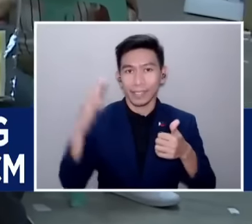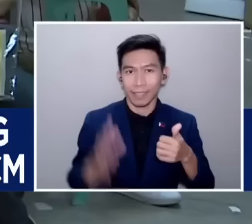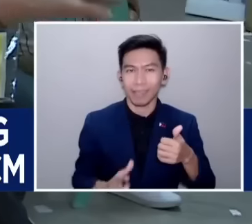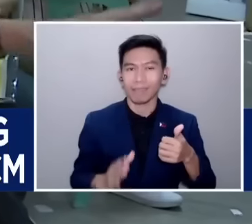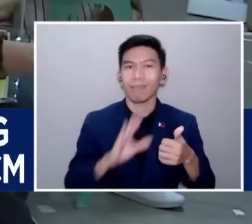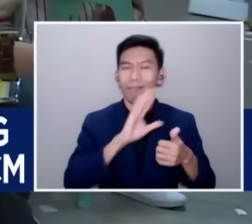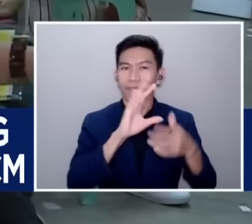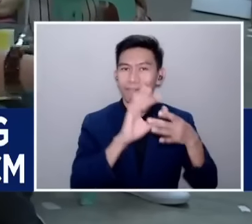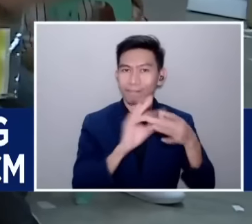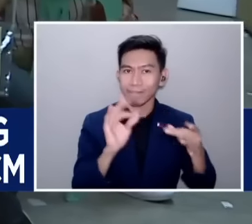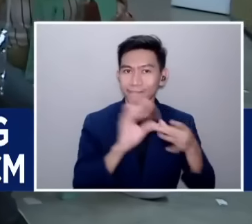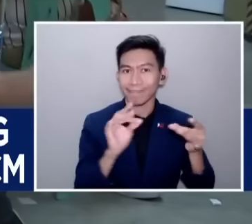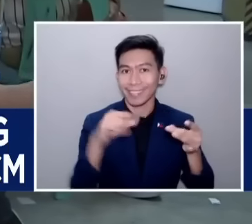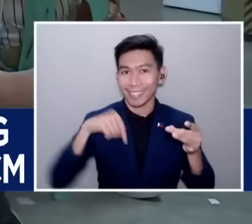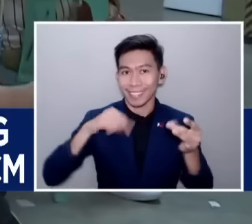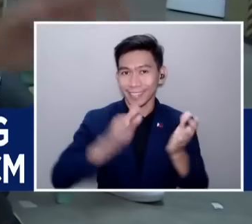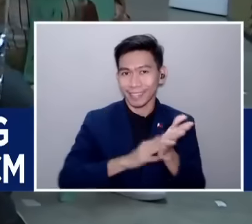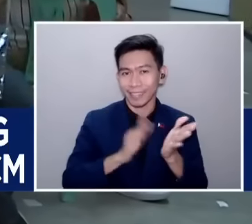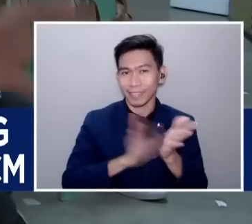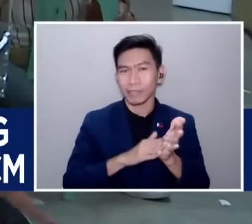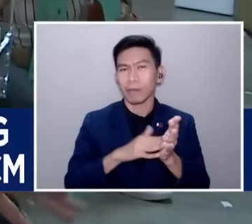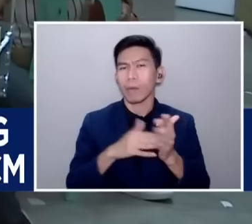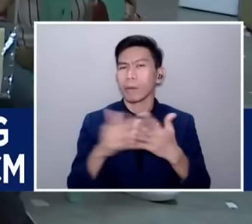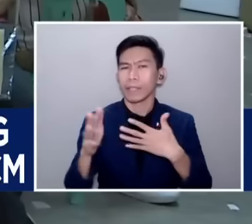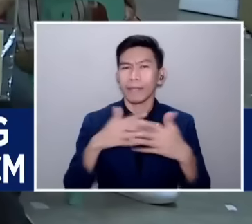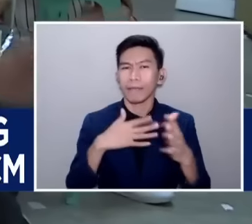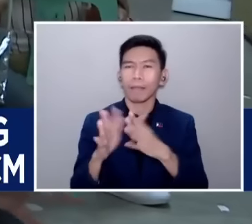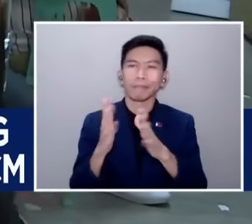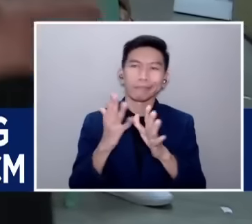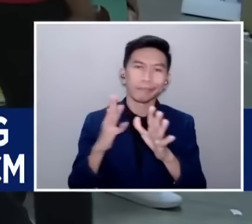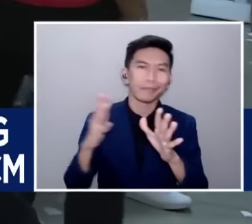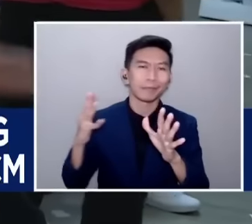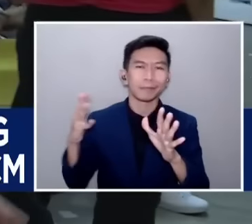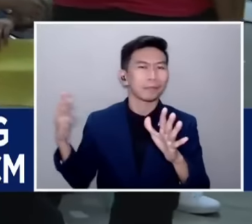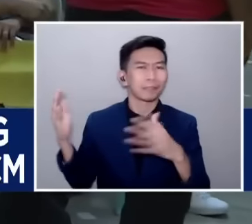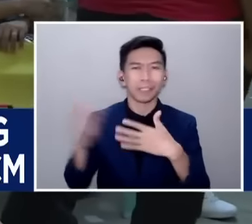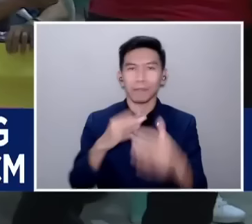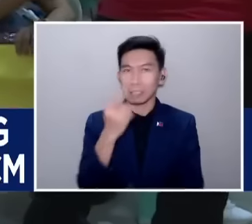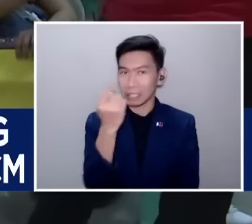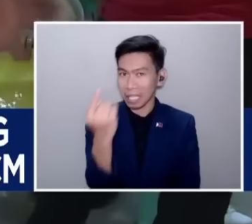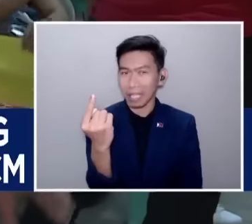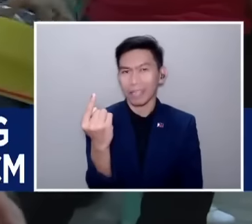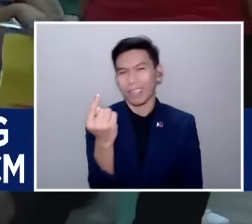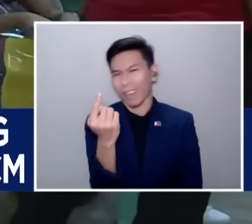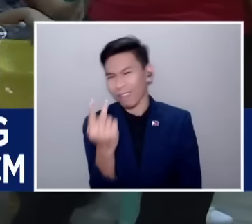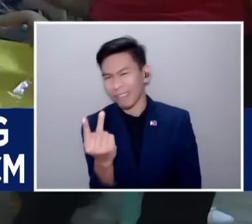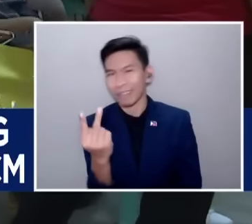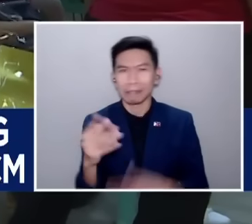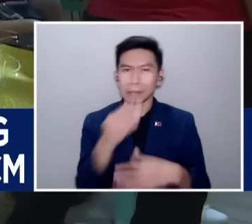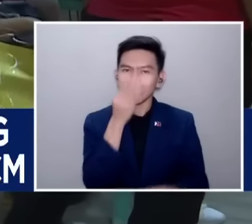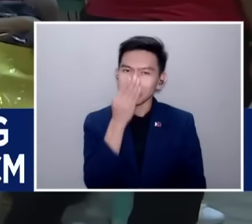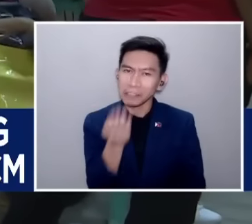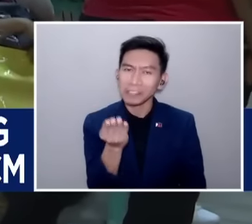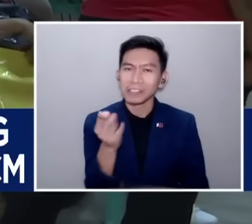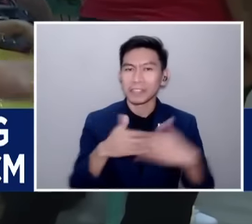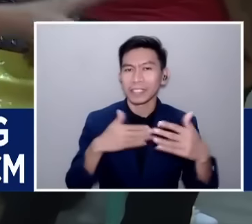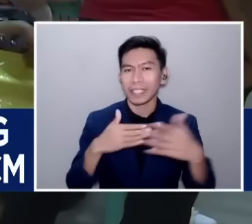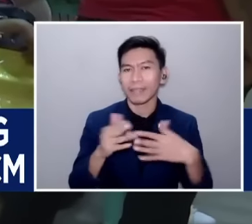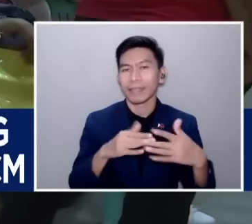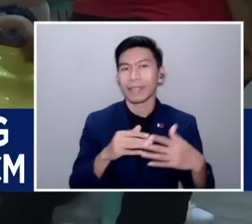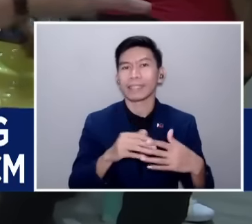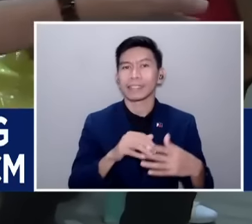kahit ilan pa yan yung nagpupumilit na maghintay, kahit isa lang yan, kahit dalawa lang, willing naman yung lahat ng staff dito